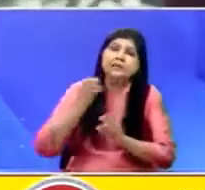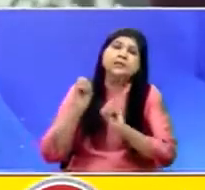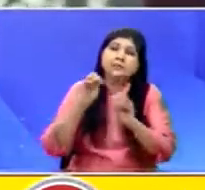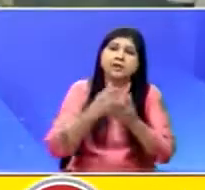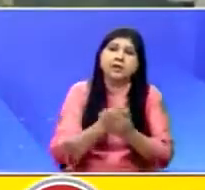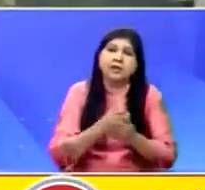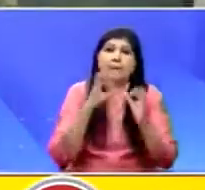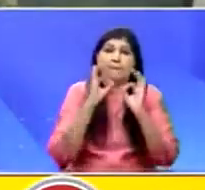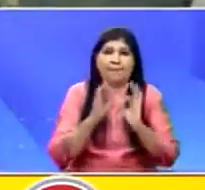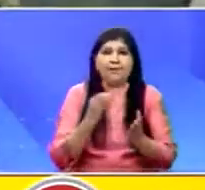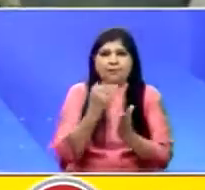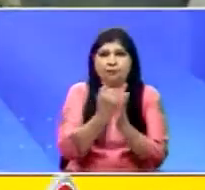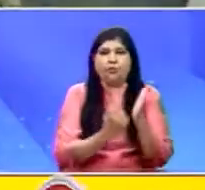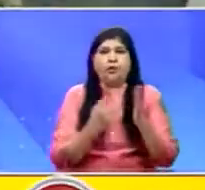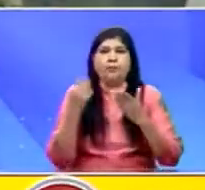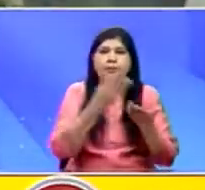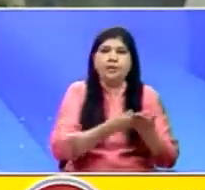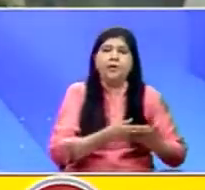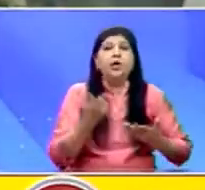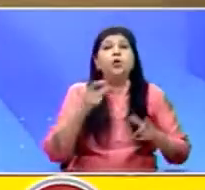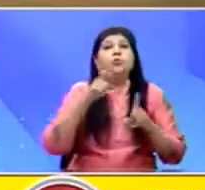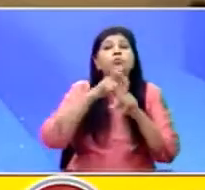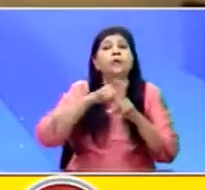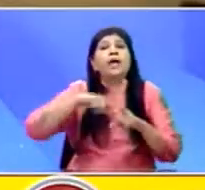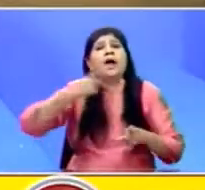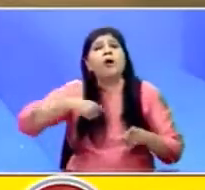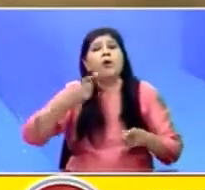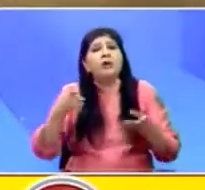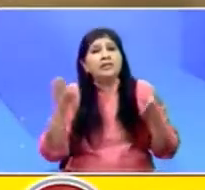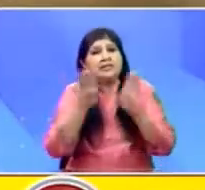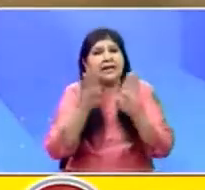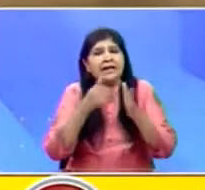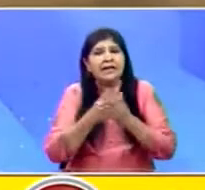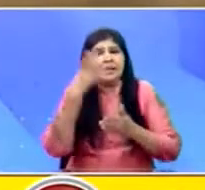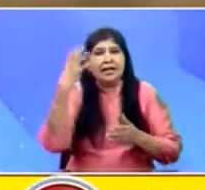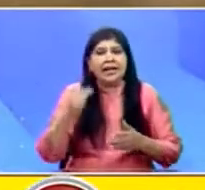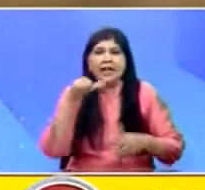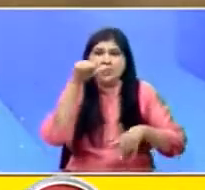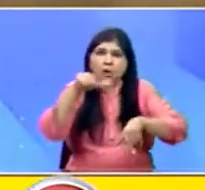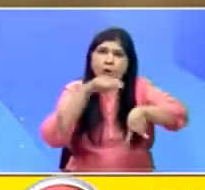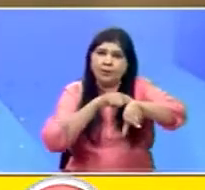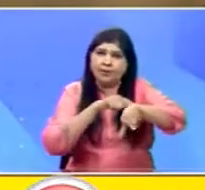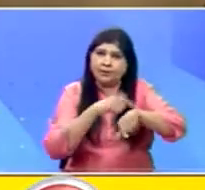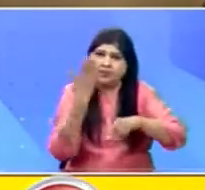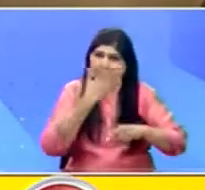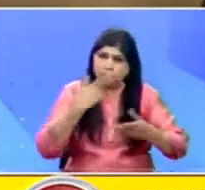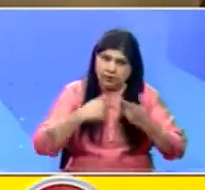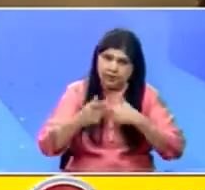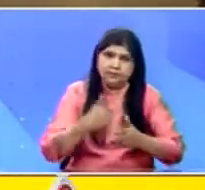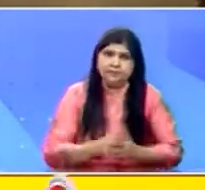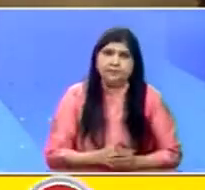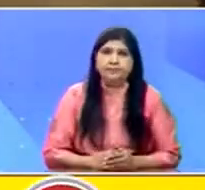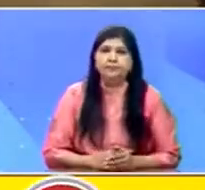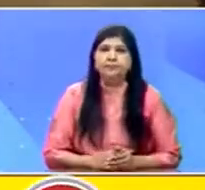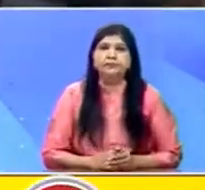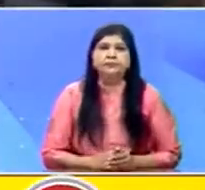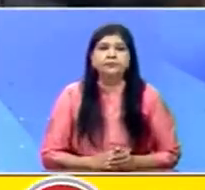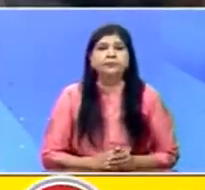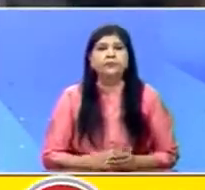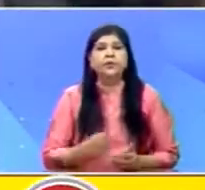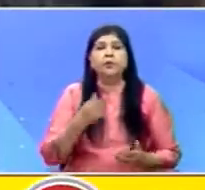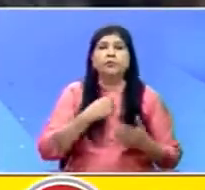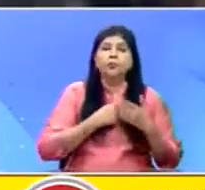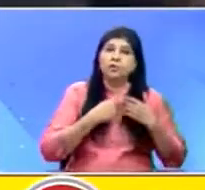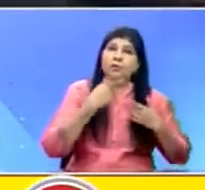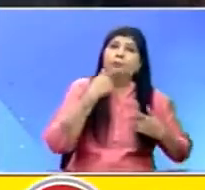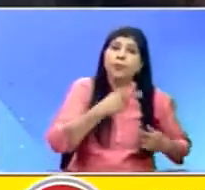है। दूरदर्शन पर हर रविवार रात 9 बजे इसका प्रसारण होता है और मुझे बताया